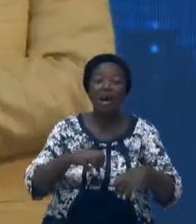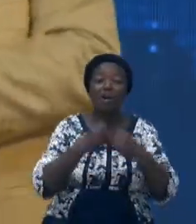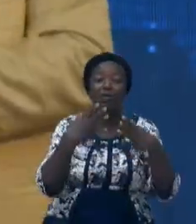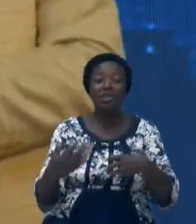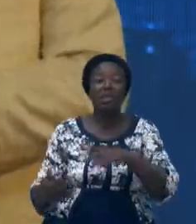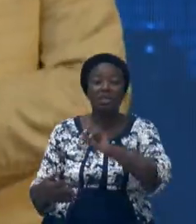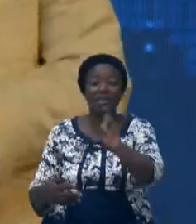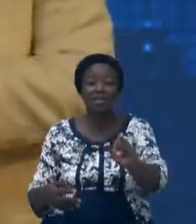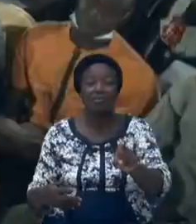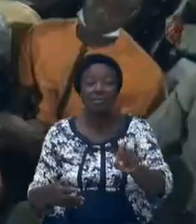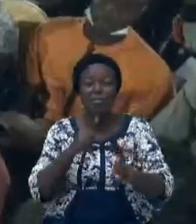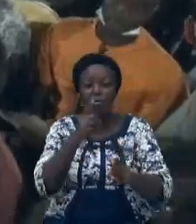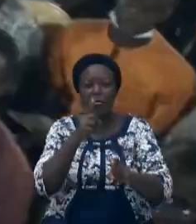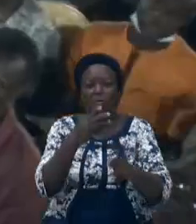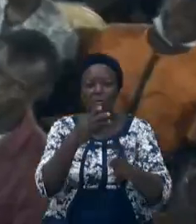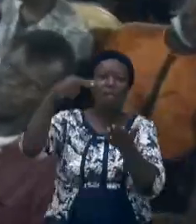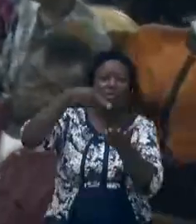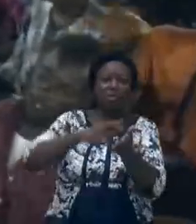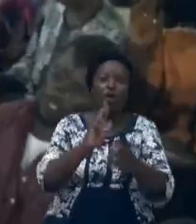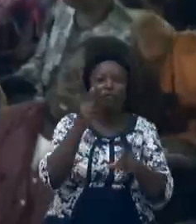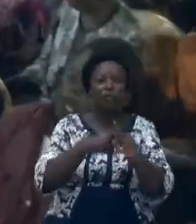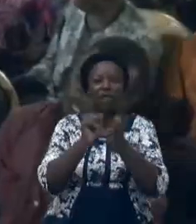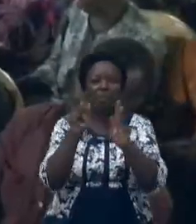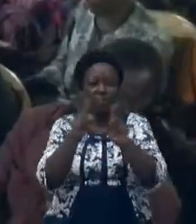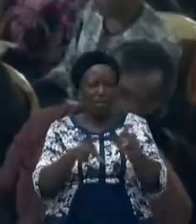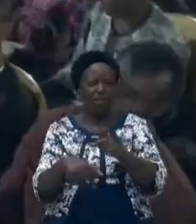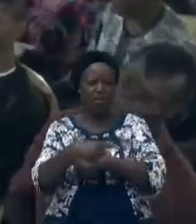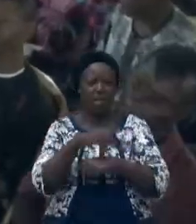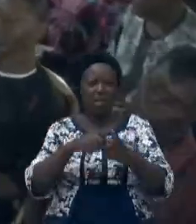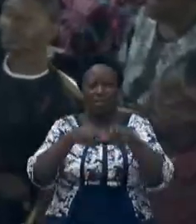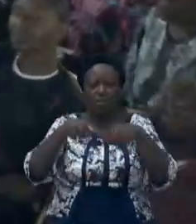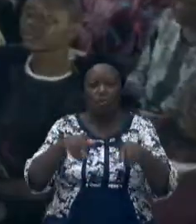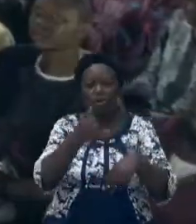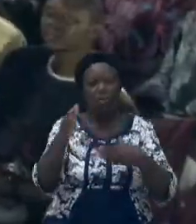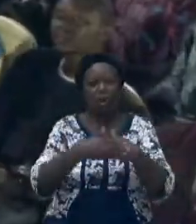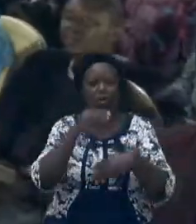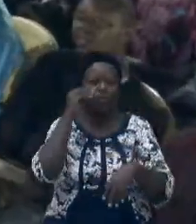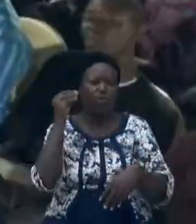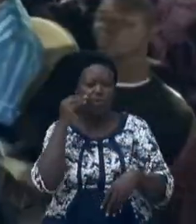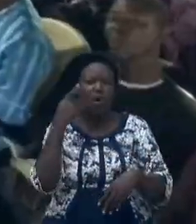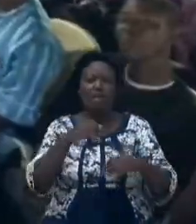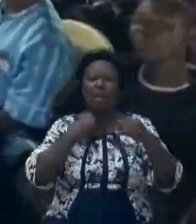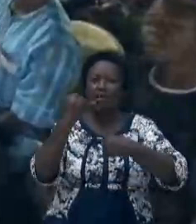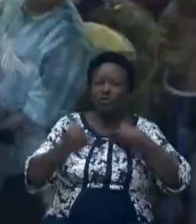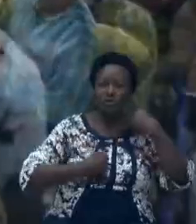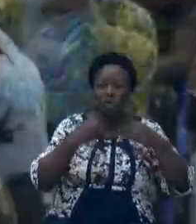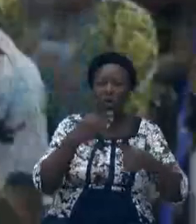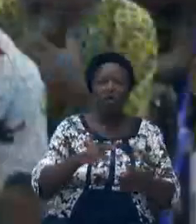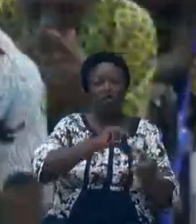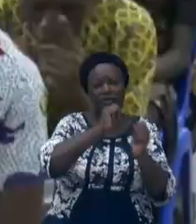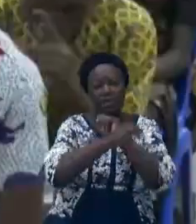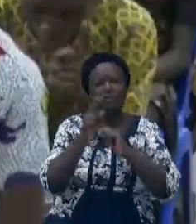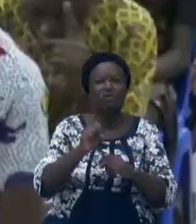je combien de choses comme le show dans ta vie tu te lèveras de là où tu es aujourd'hui et tues